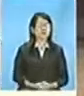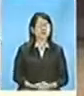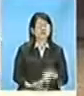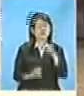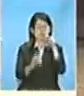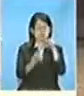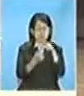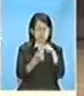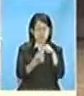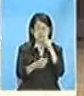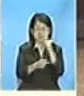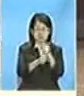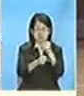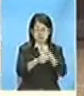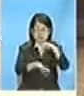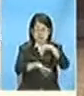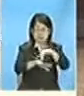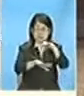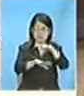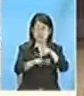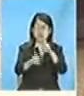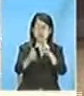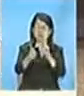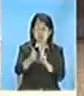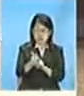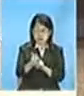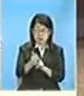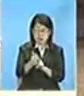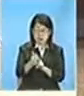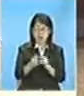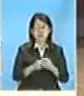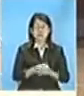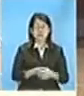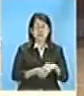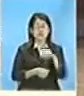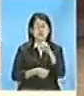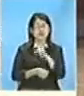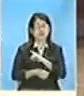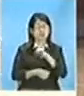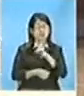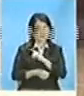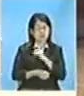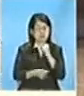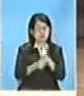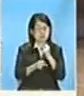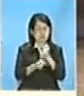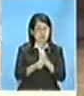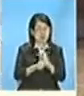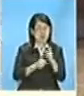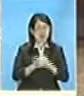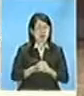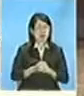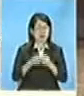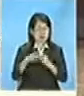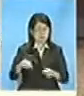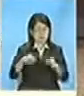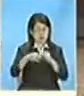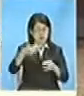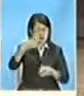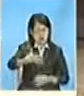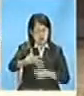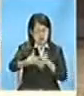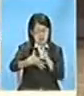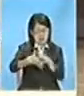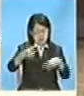รองประธานวุฒิสมาชิกนั้นนอกจากจะทำหน้าที่ในฐานะวุฒิสมาชิกทั้ง5ประการคือการกันกรองกฎหม